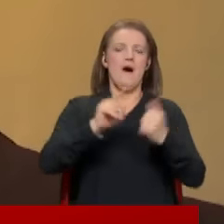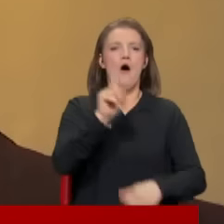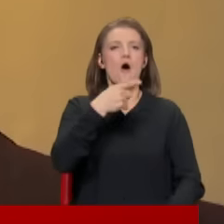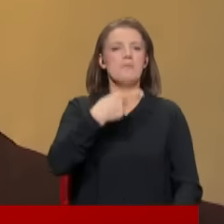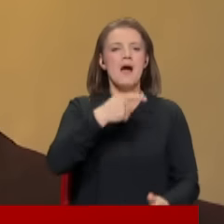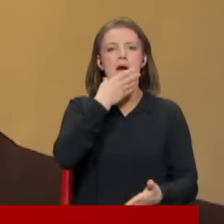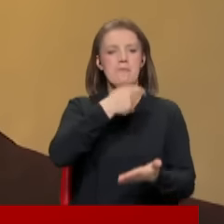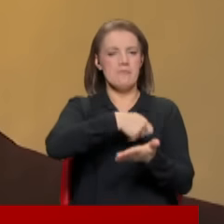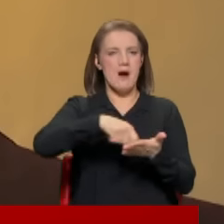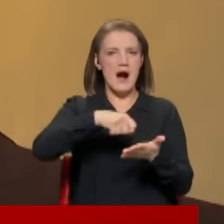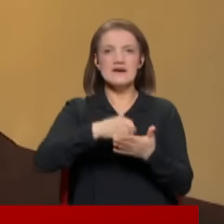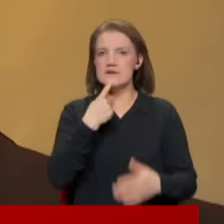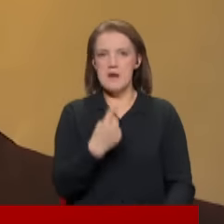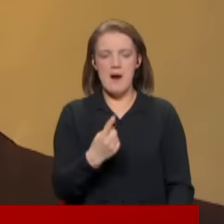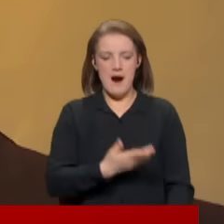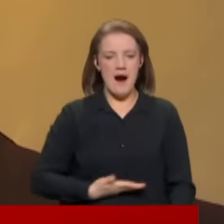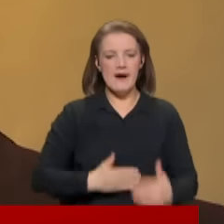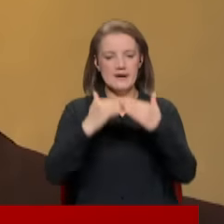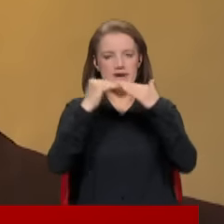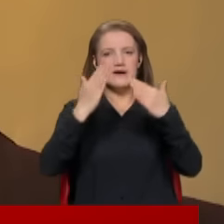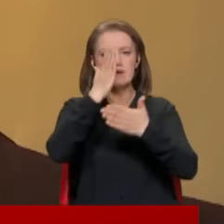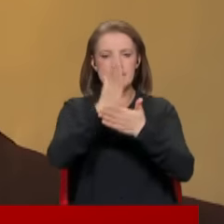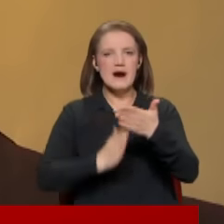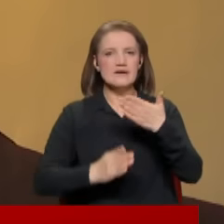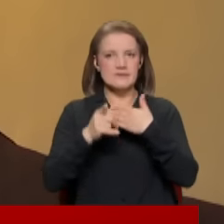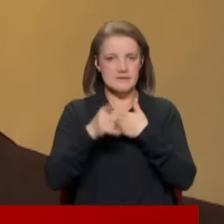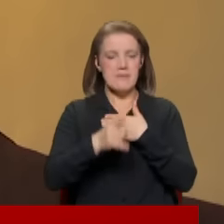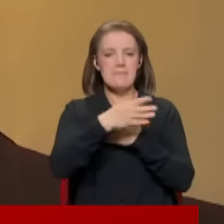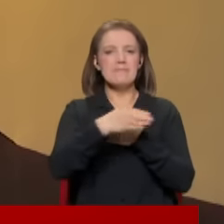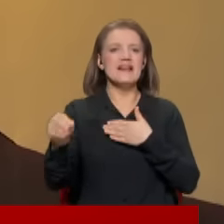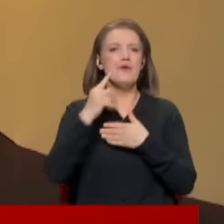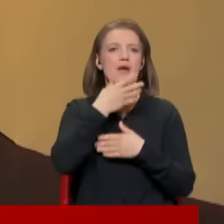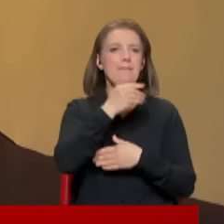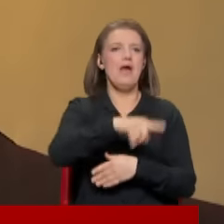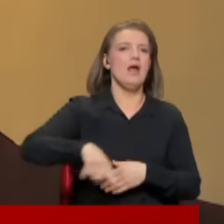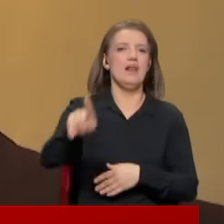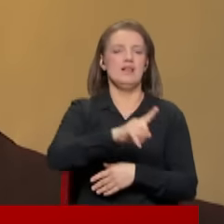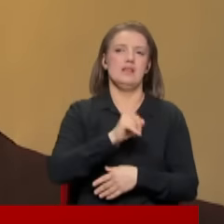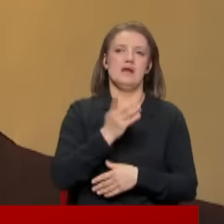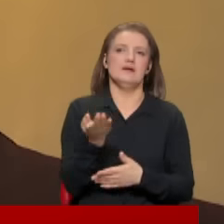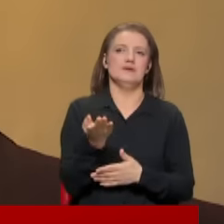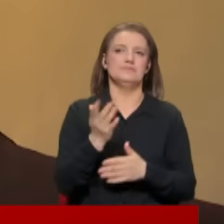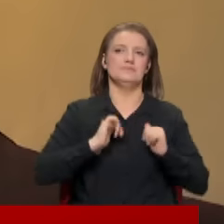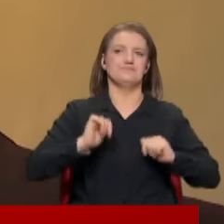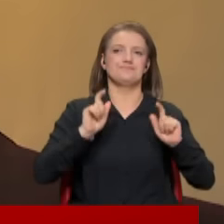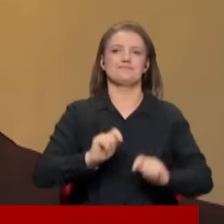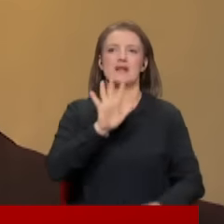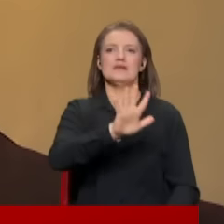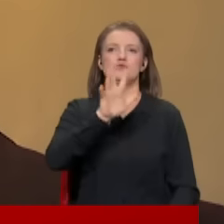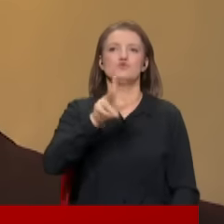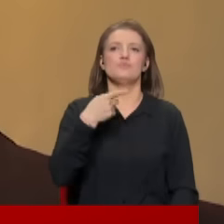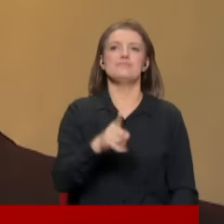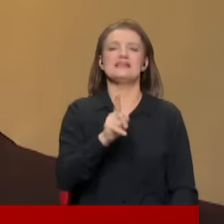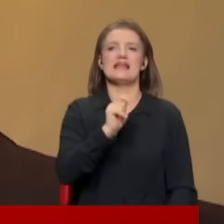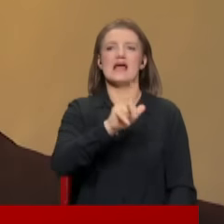bin lira emekli maaşı demek açlık sınırının yarısında milyonlarca emekliye talim yaptırmak demek. 53 bin